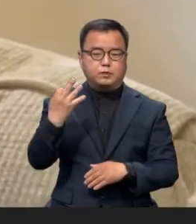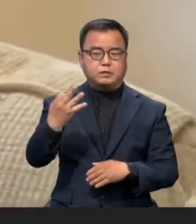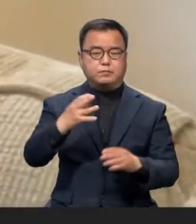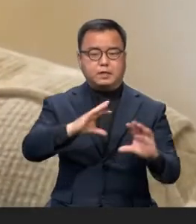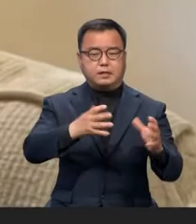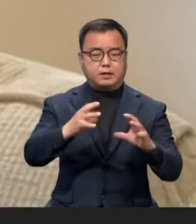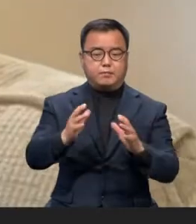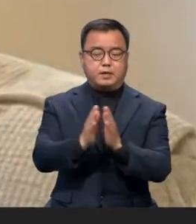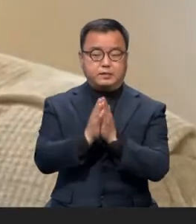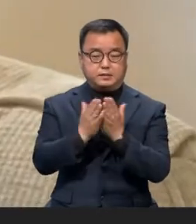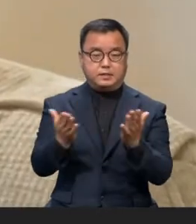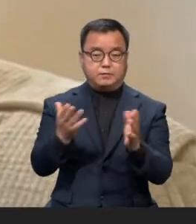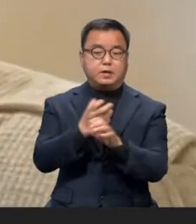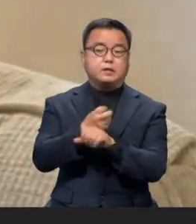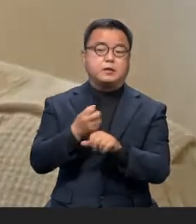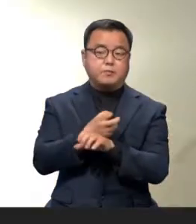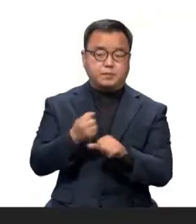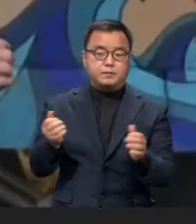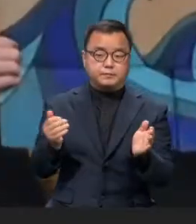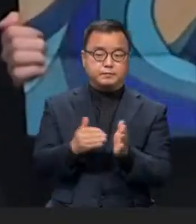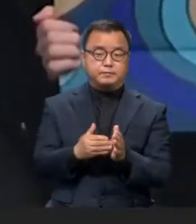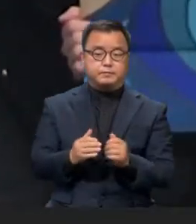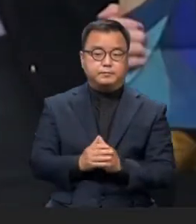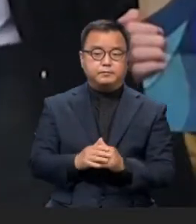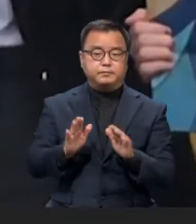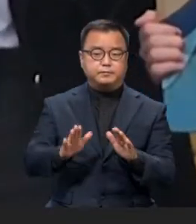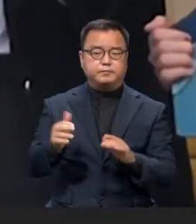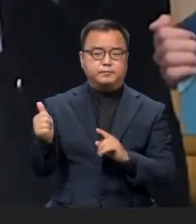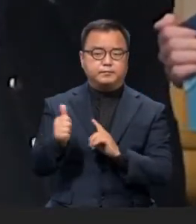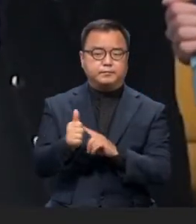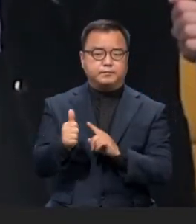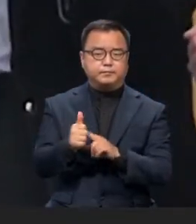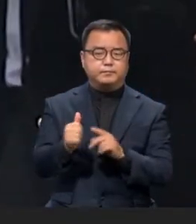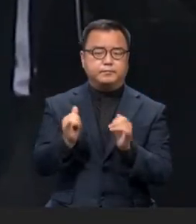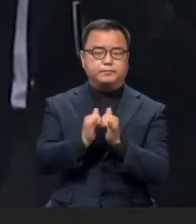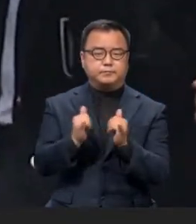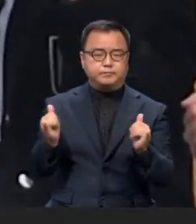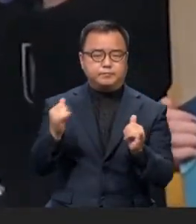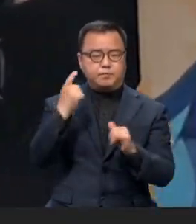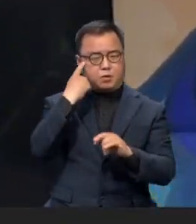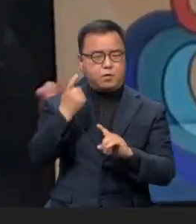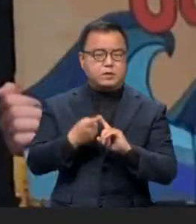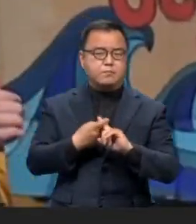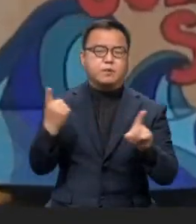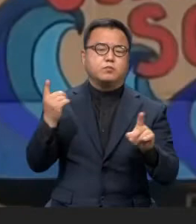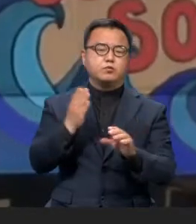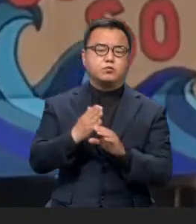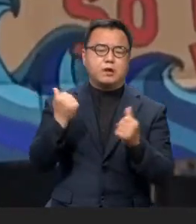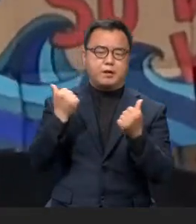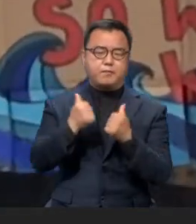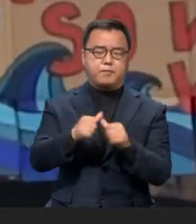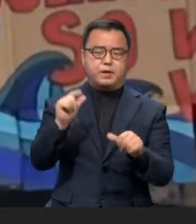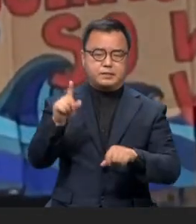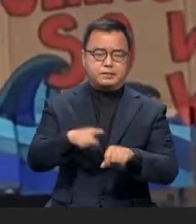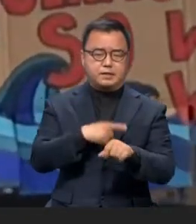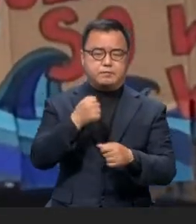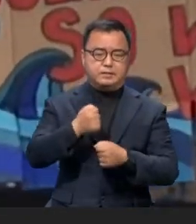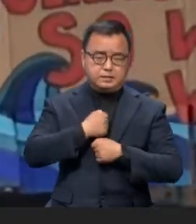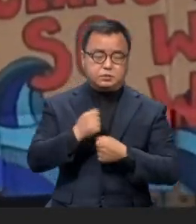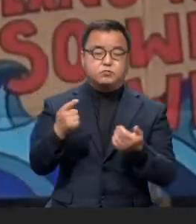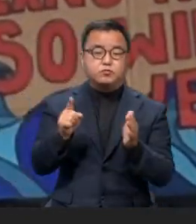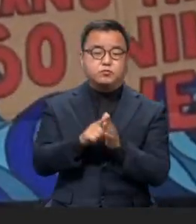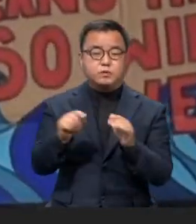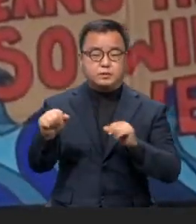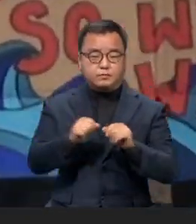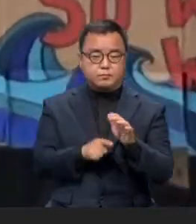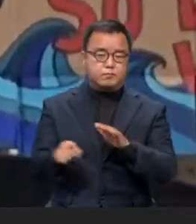판권이 계약되었습니다. 이제 맥커널티는 사람들의 무관심 속에서 파괴되는 자연을 지키기 위해 목소리를 높이고